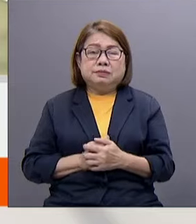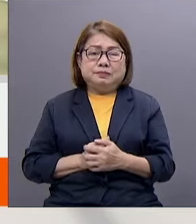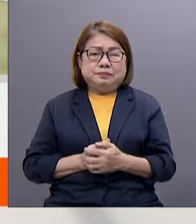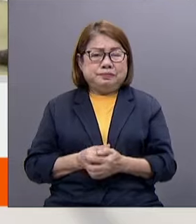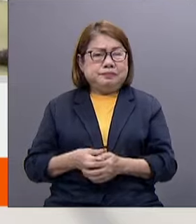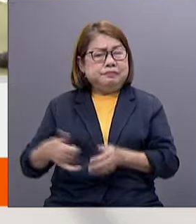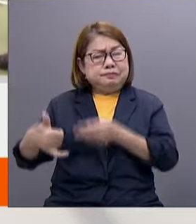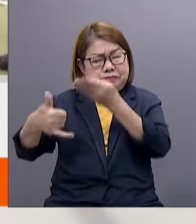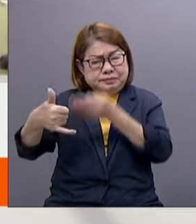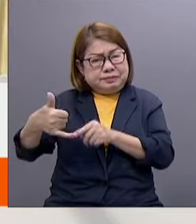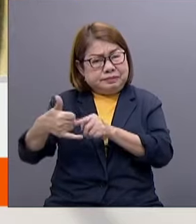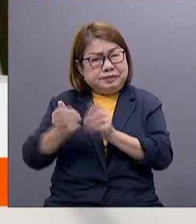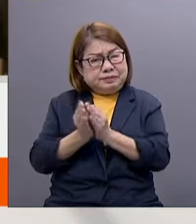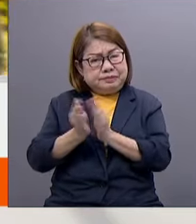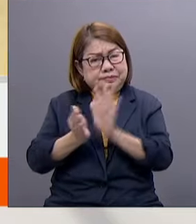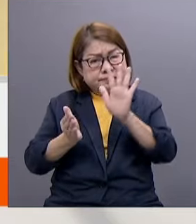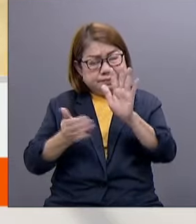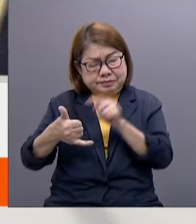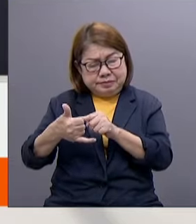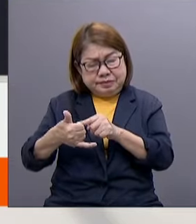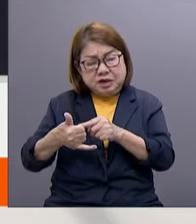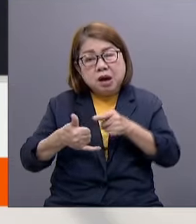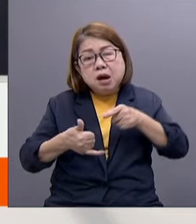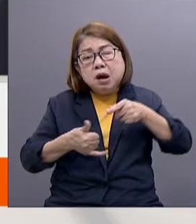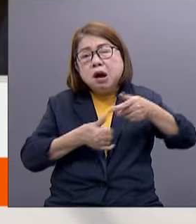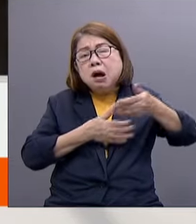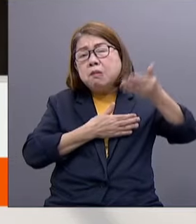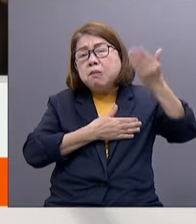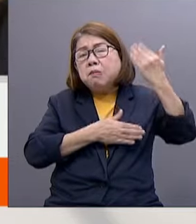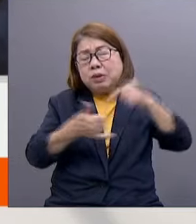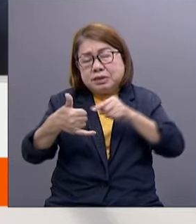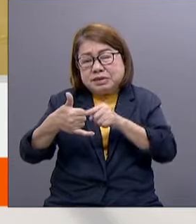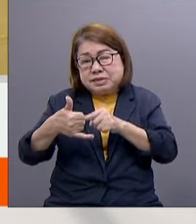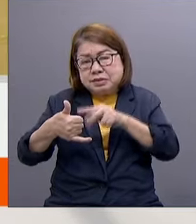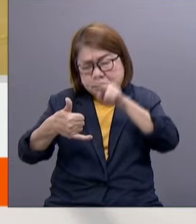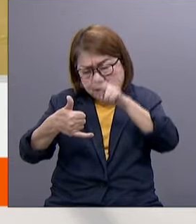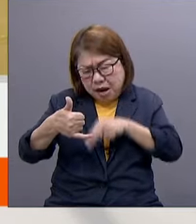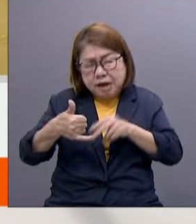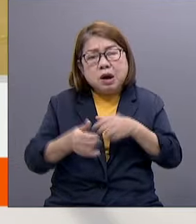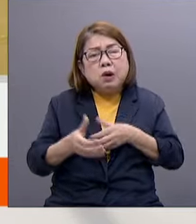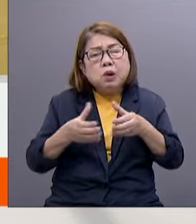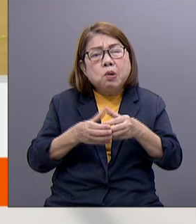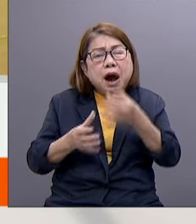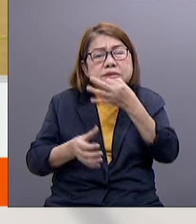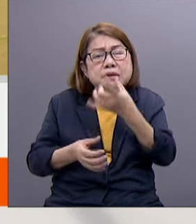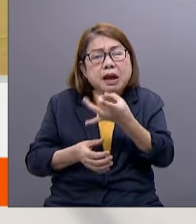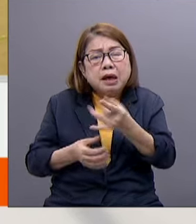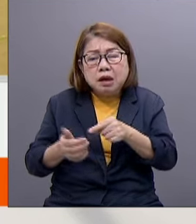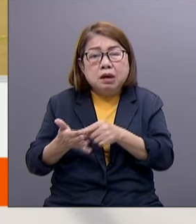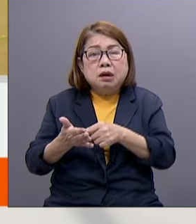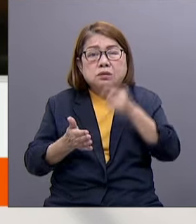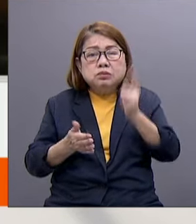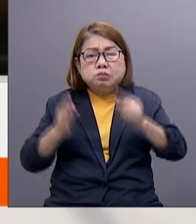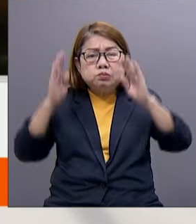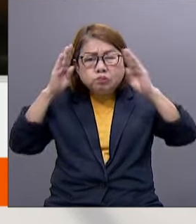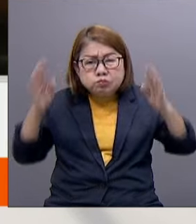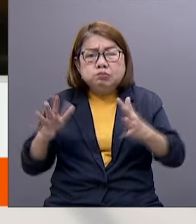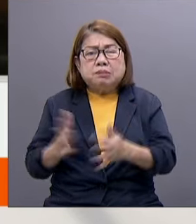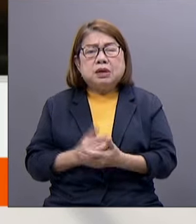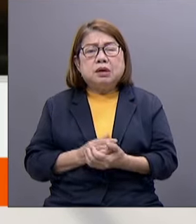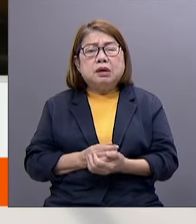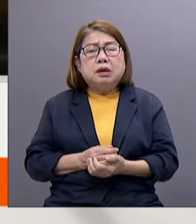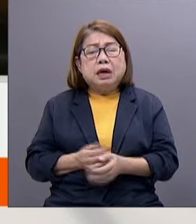ความรู้ความสามารถในกลุ่มอาชีพที่เขาสมัครไม่ใช่อ่ะเขาไม่ได้มีความรู้ความสามารถในกลุ่มอ